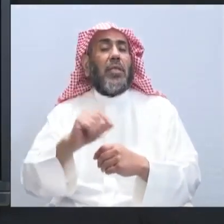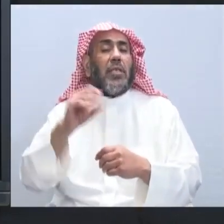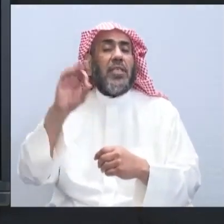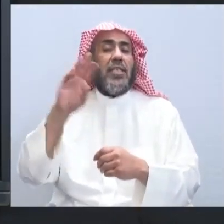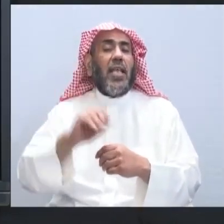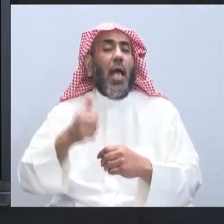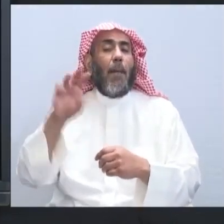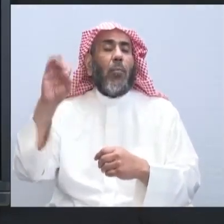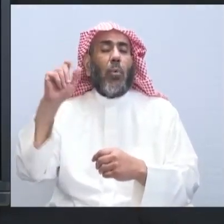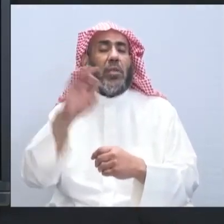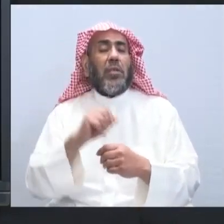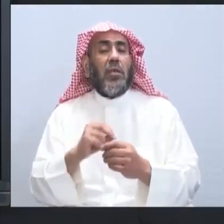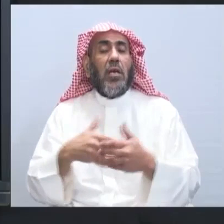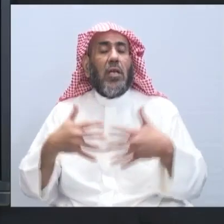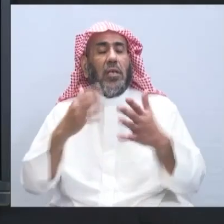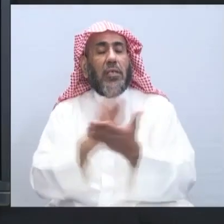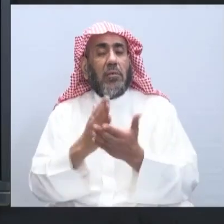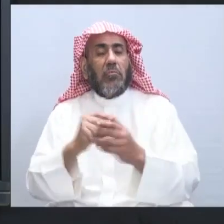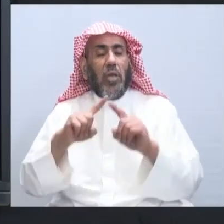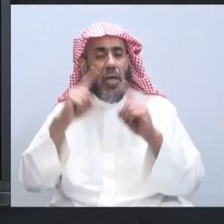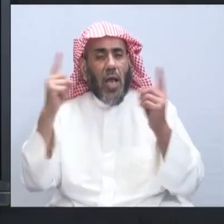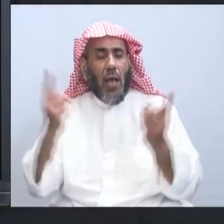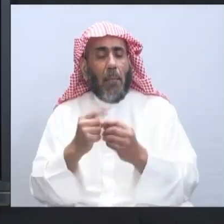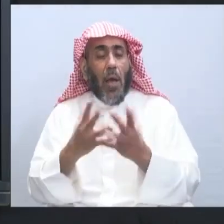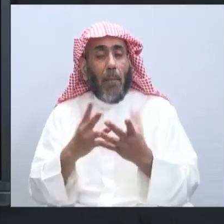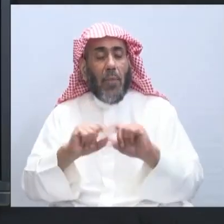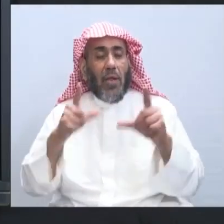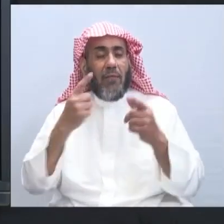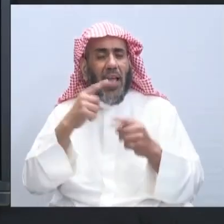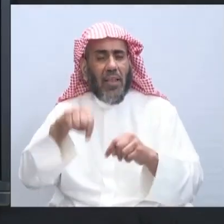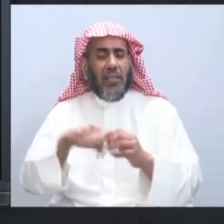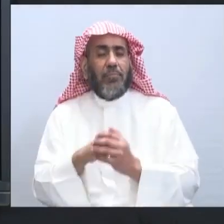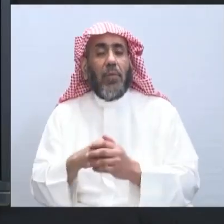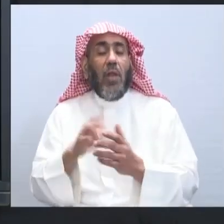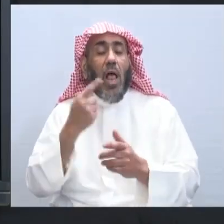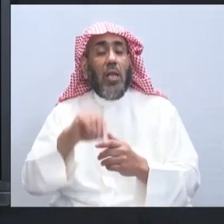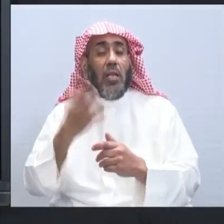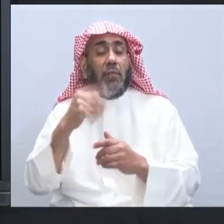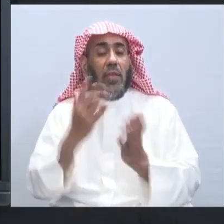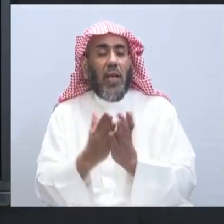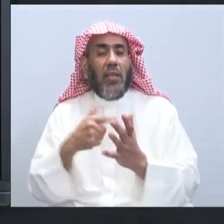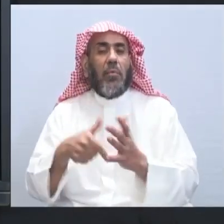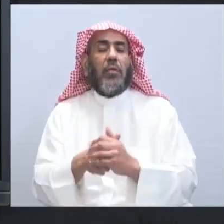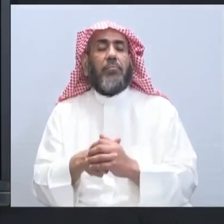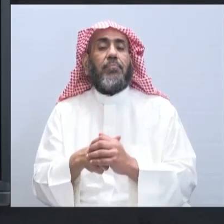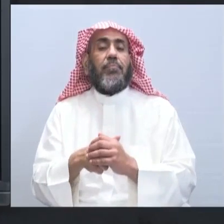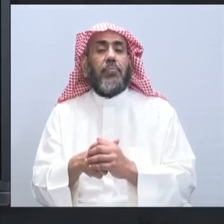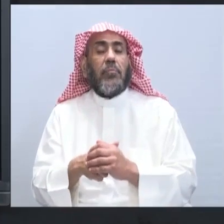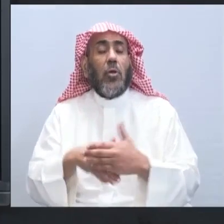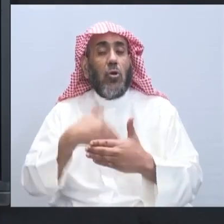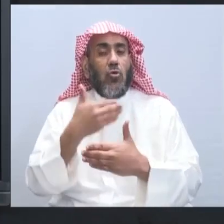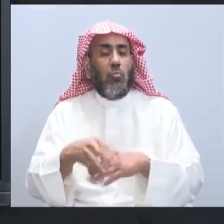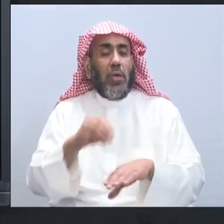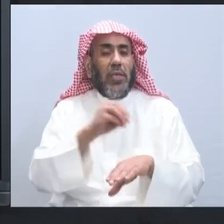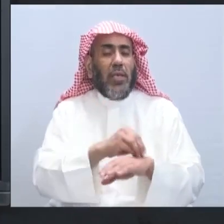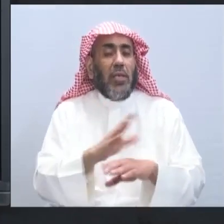الاول من الشعر بشكل بشكل عام اهم ما ظهر في في هذا العصر في العصر الحديث في هذه المرحله ثم ننتقل